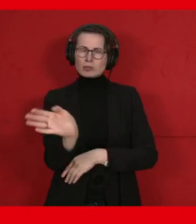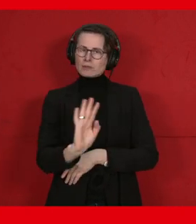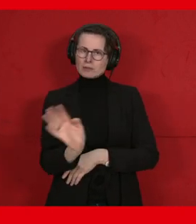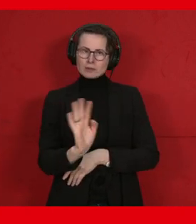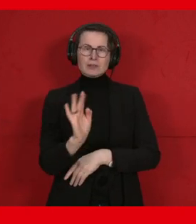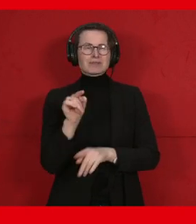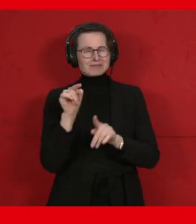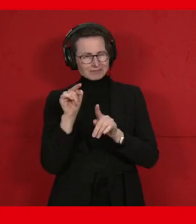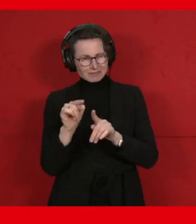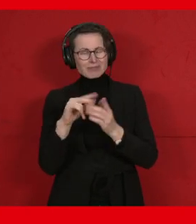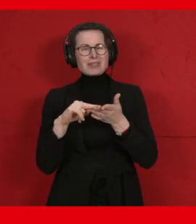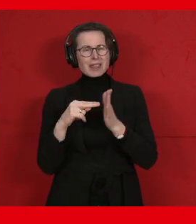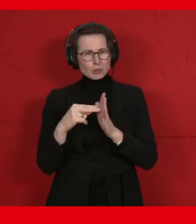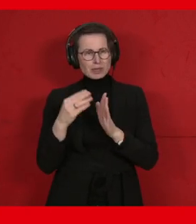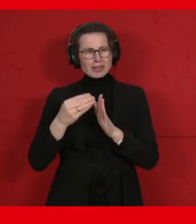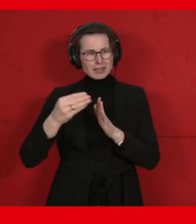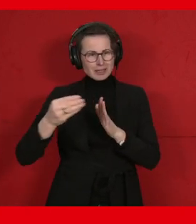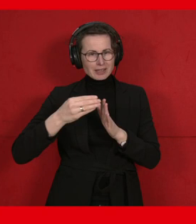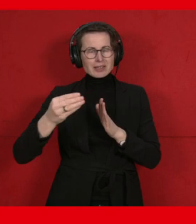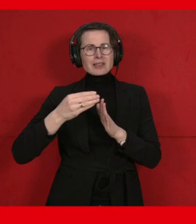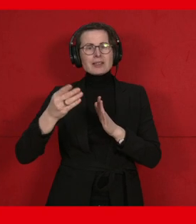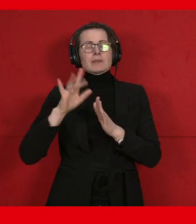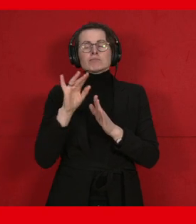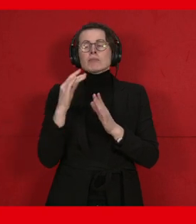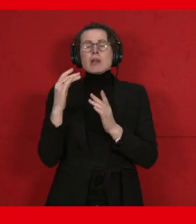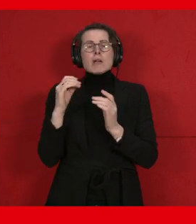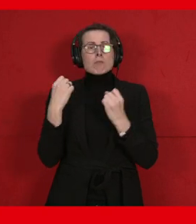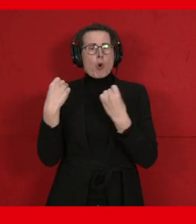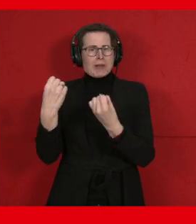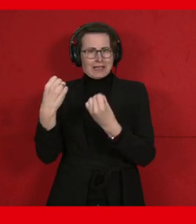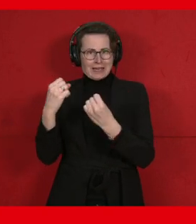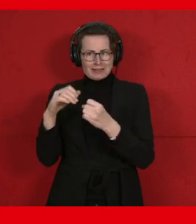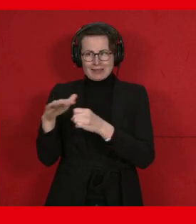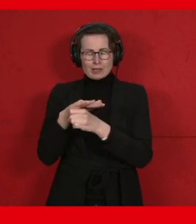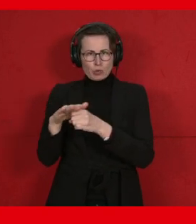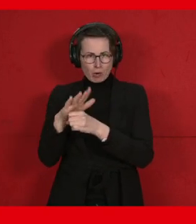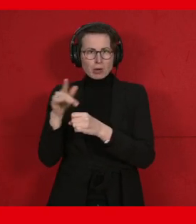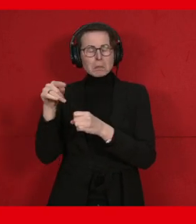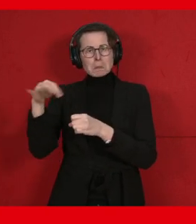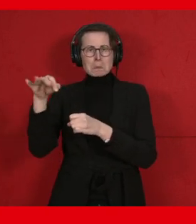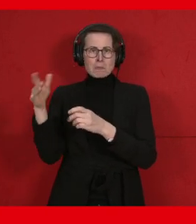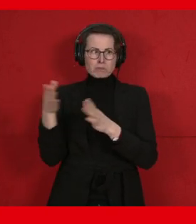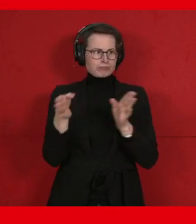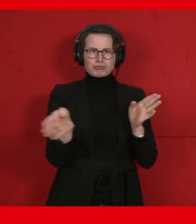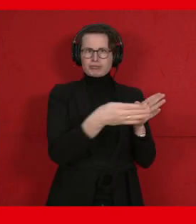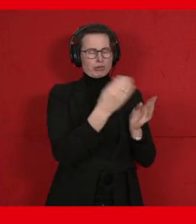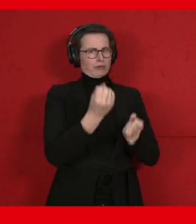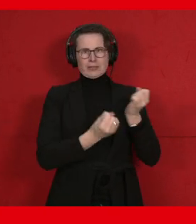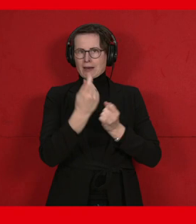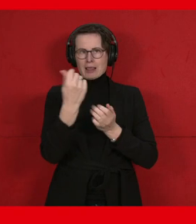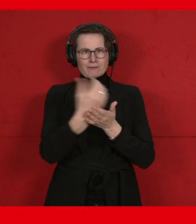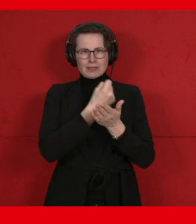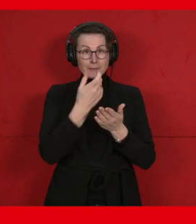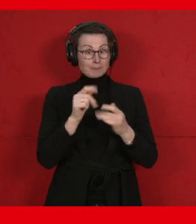eben eine Technologie, mit der es zunächst mal außer in dem Mobilitätssektor sehr schwierig wird, Geld zu verdienen. Und bei uns in der chemischen Industrie